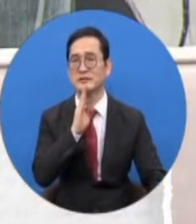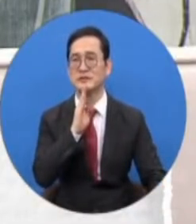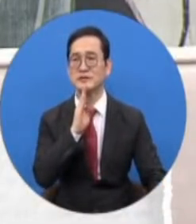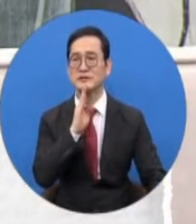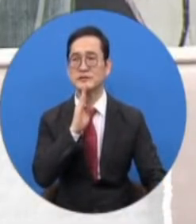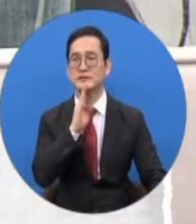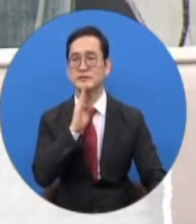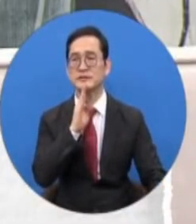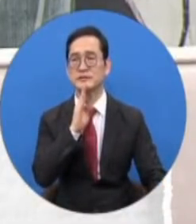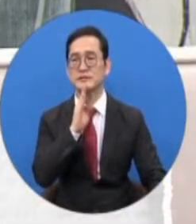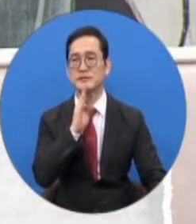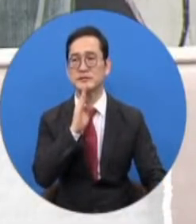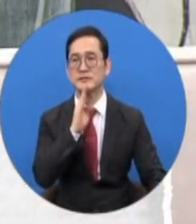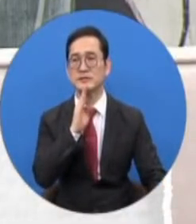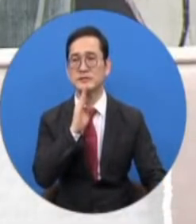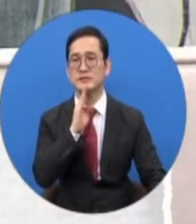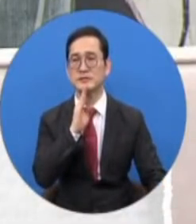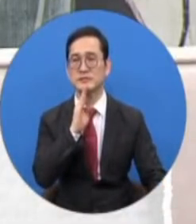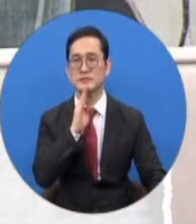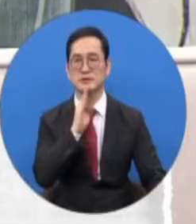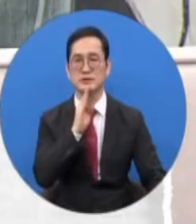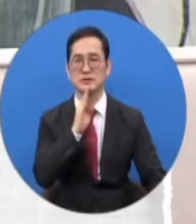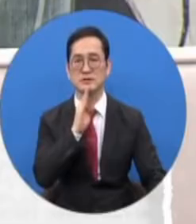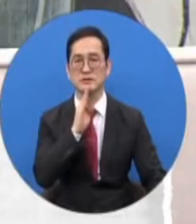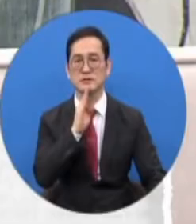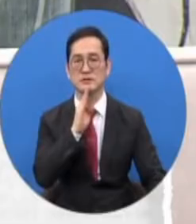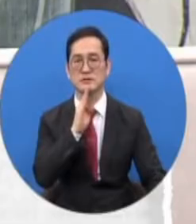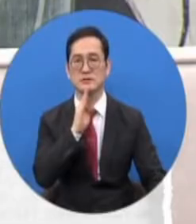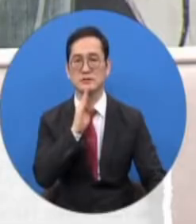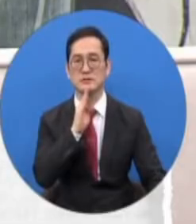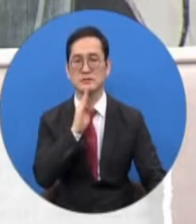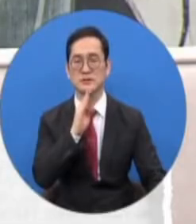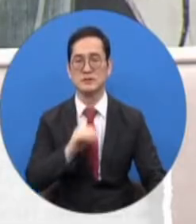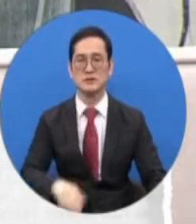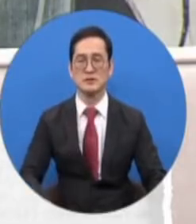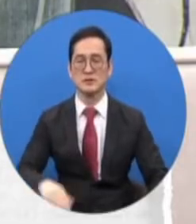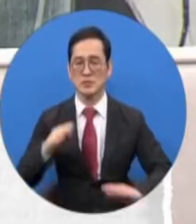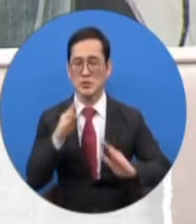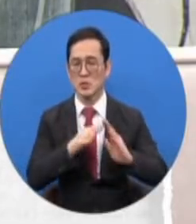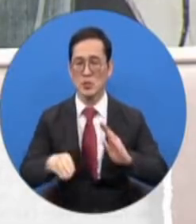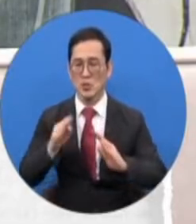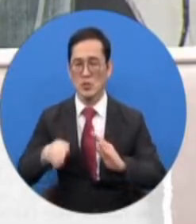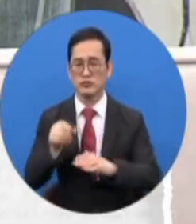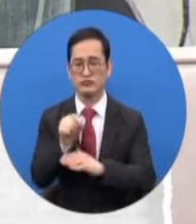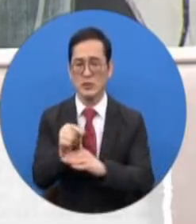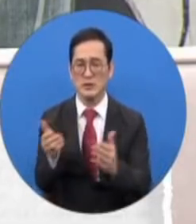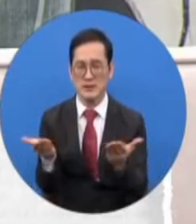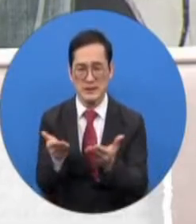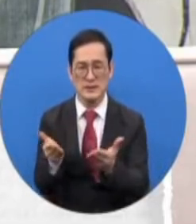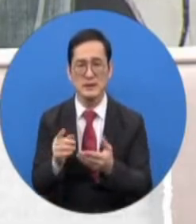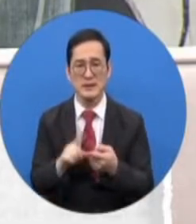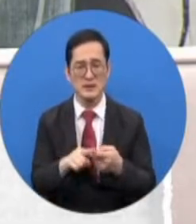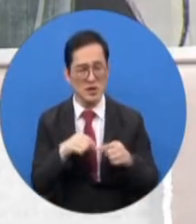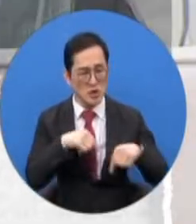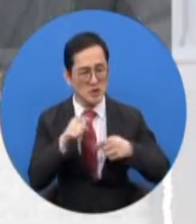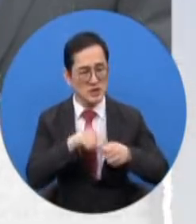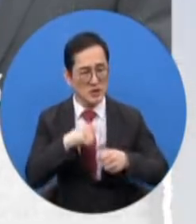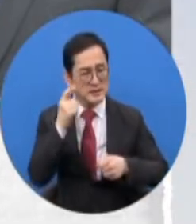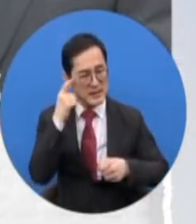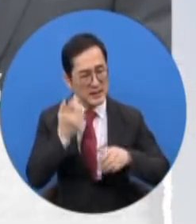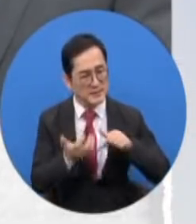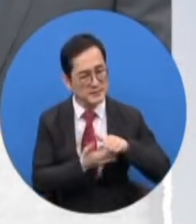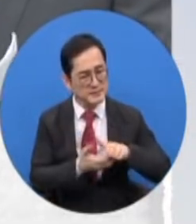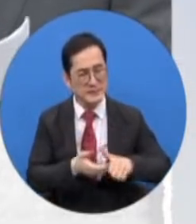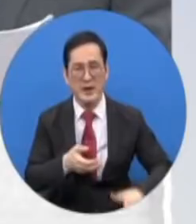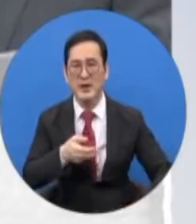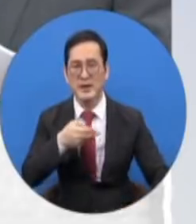정말 정치적인 이념을 배제하려고 노력하는 사람 중에 한 명입니다. 사실상 이재명 기자의 말 중에 일부분은 저는 맞다고